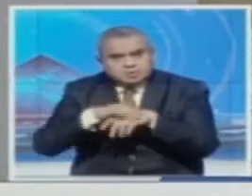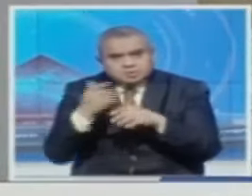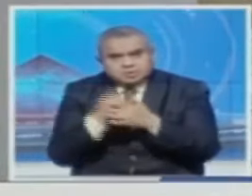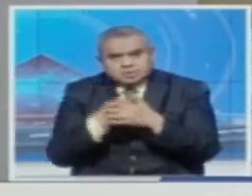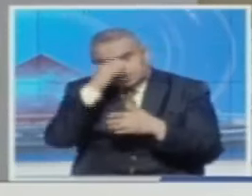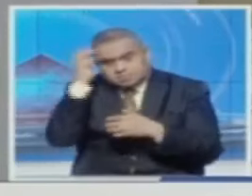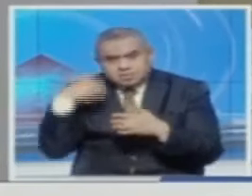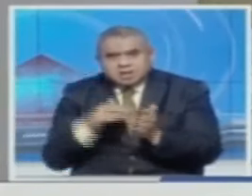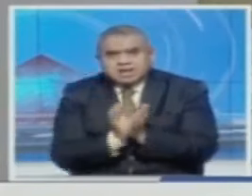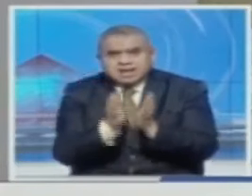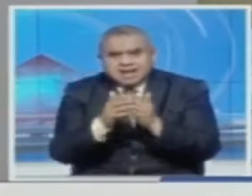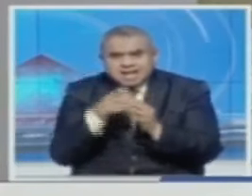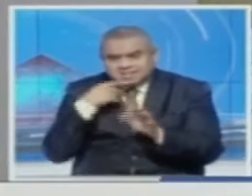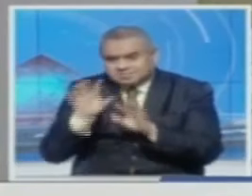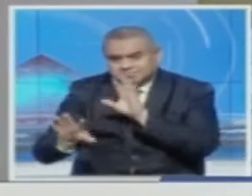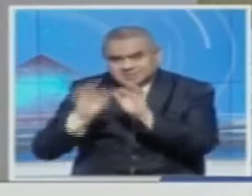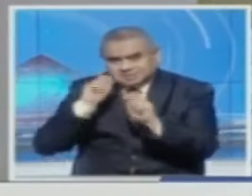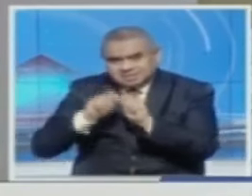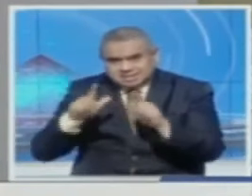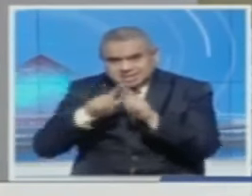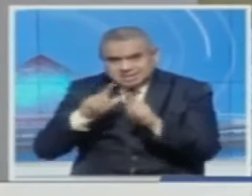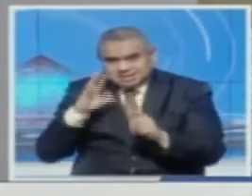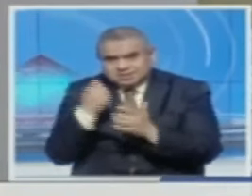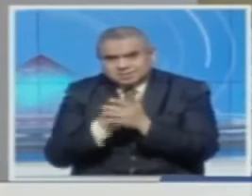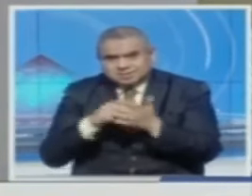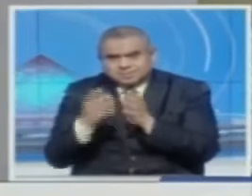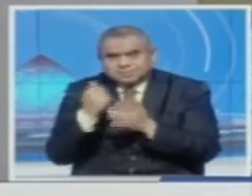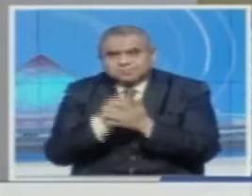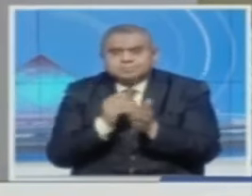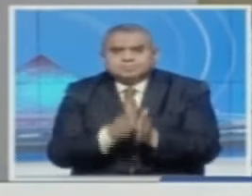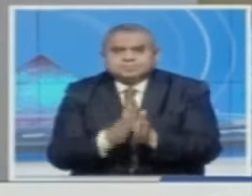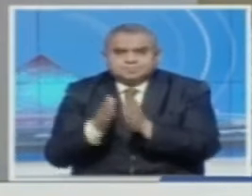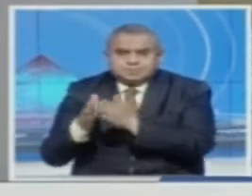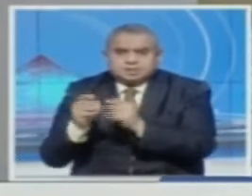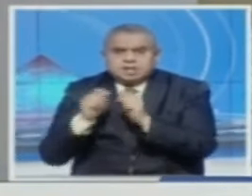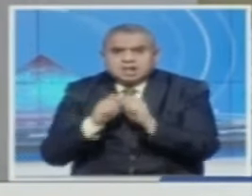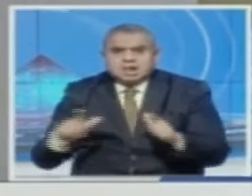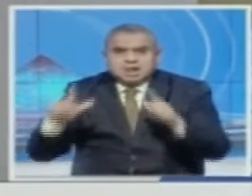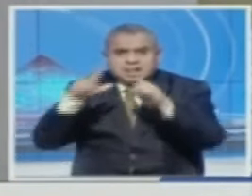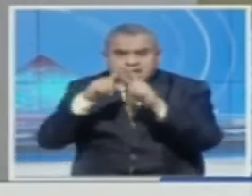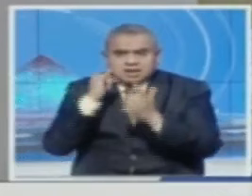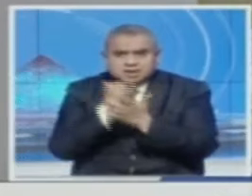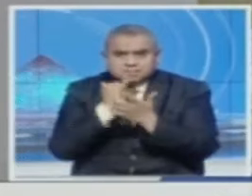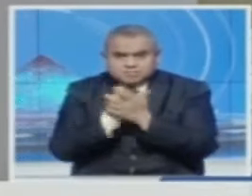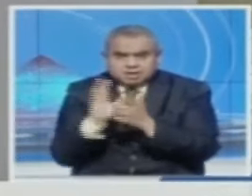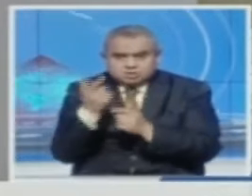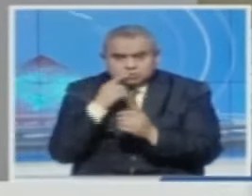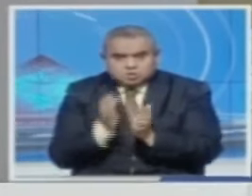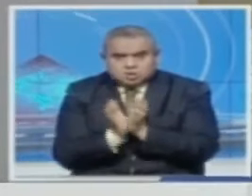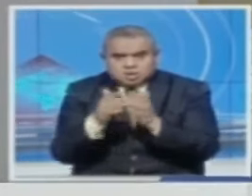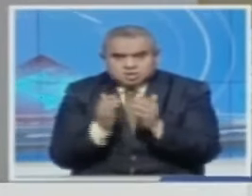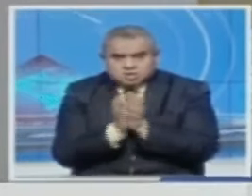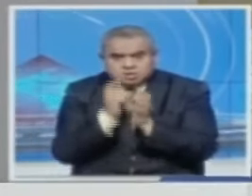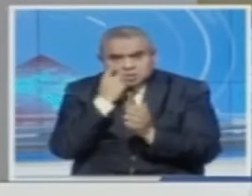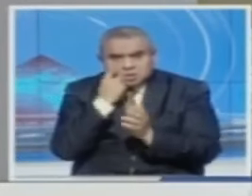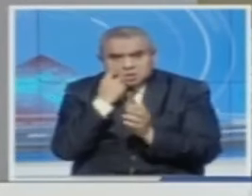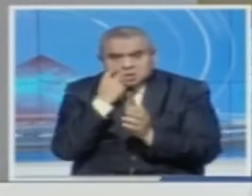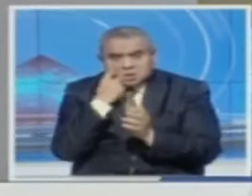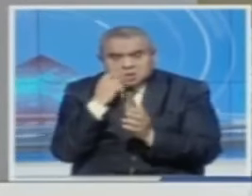ما على حزب معين. بشأن لجنة شؤون الأحزاب قيل أنها